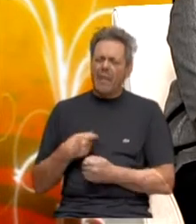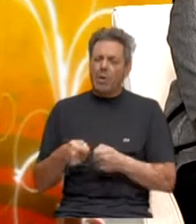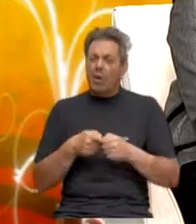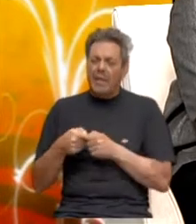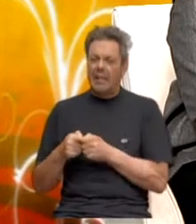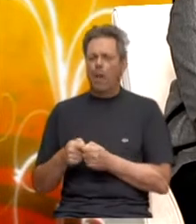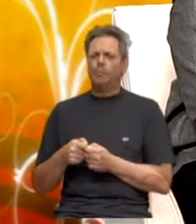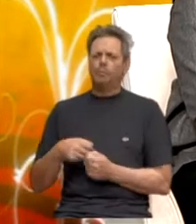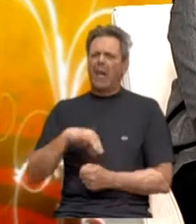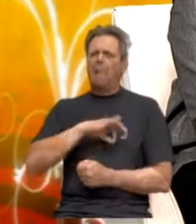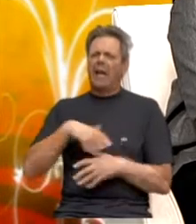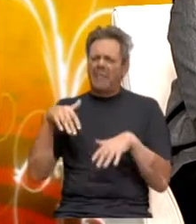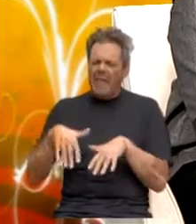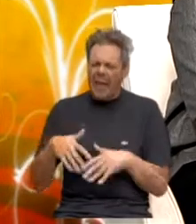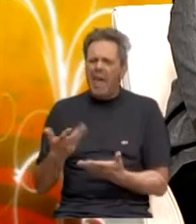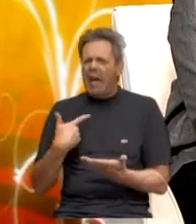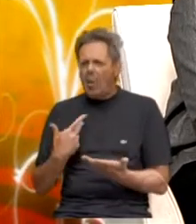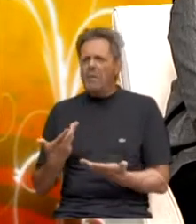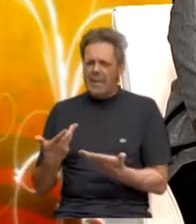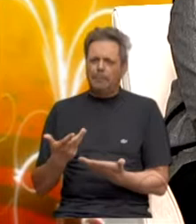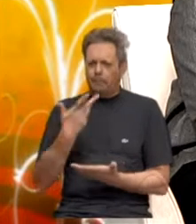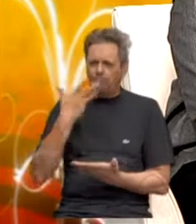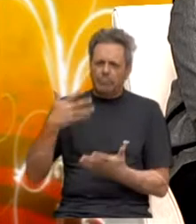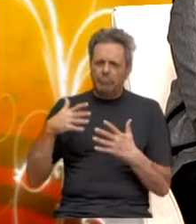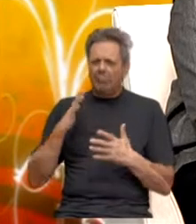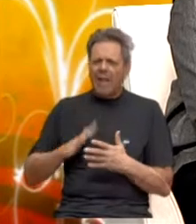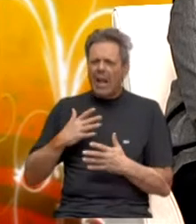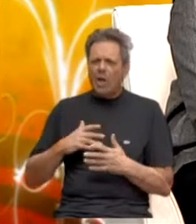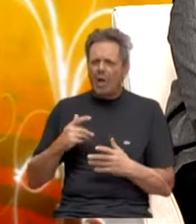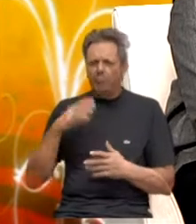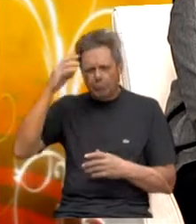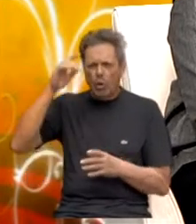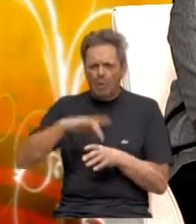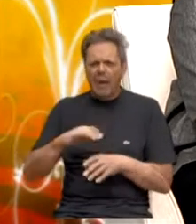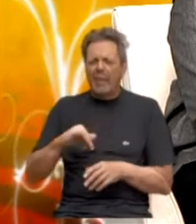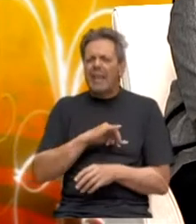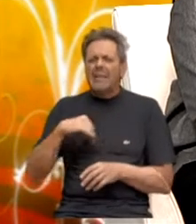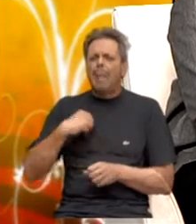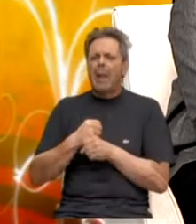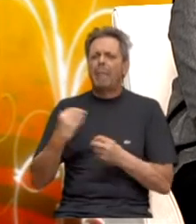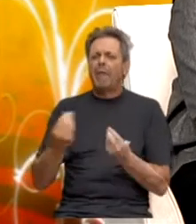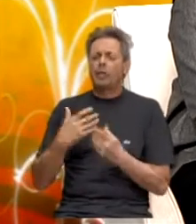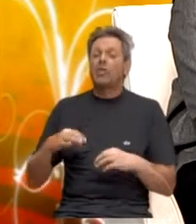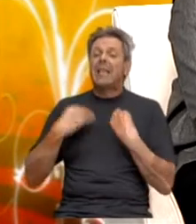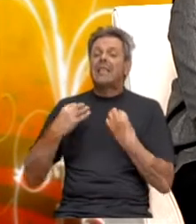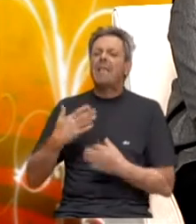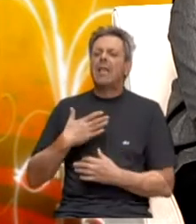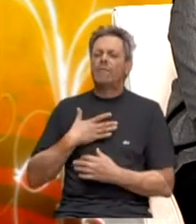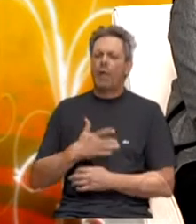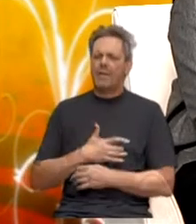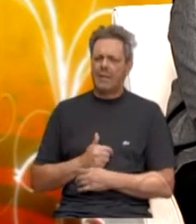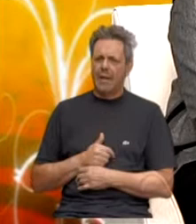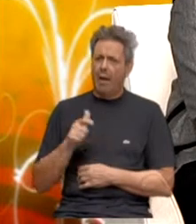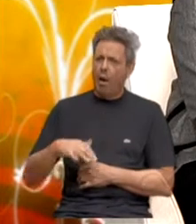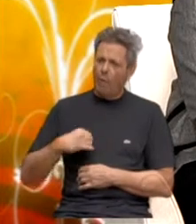kako bi se građane dodatno motiviralo da naprave sami nešto za zdravlje svoga srca. Mi smo ove